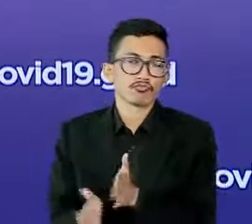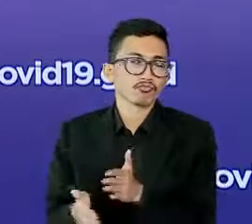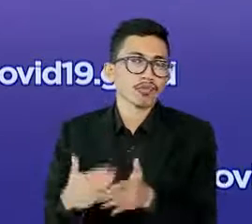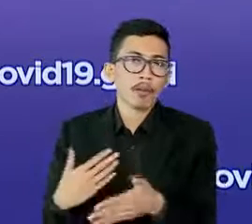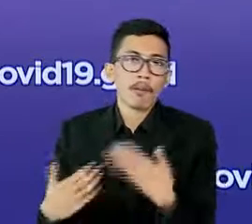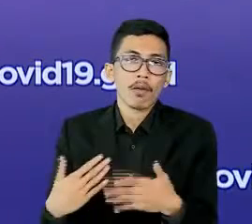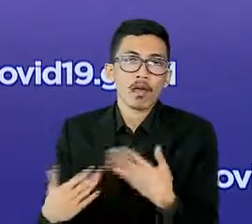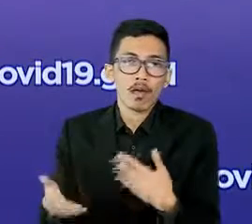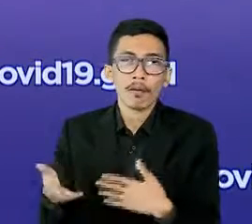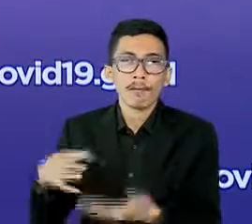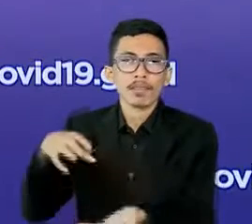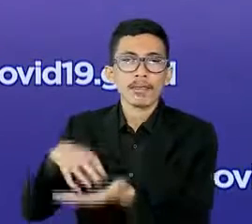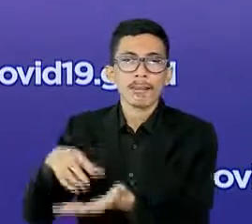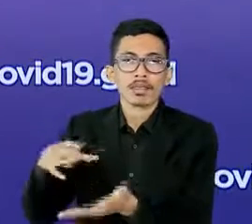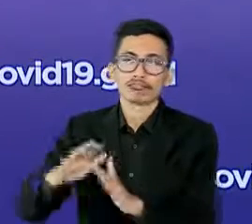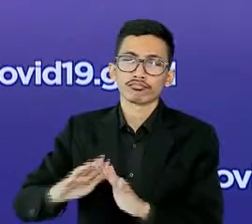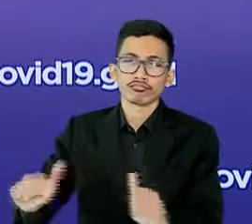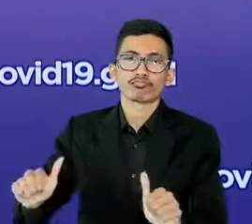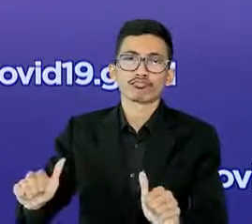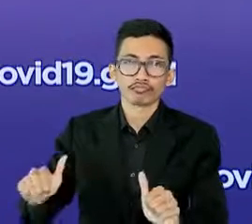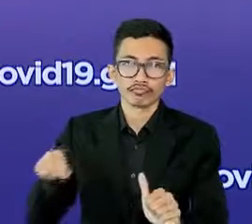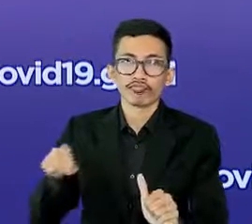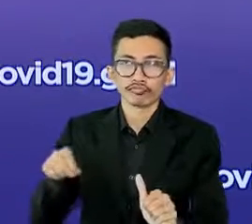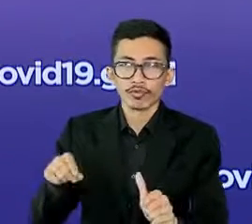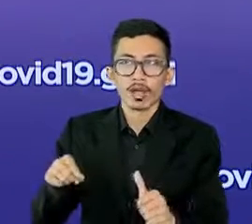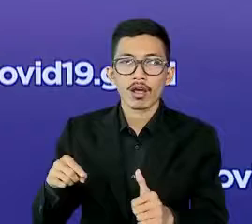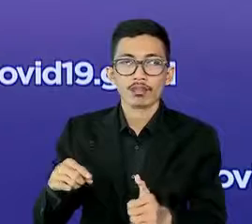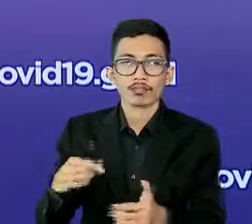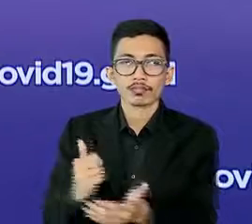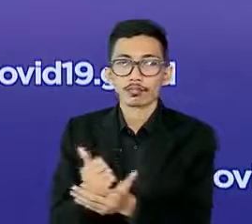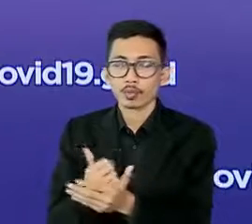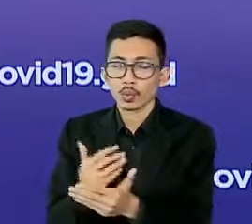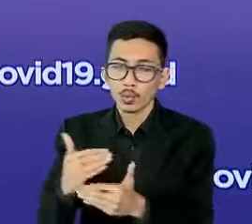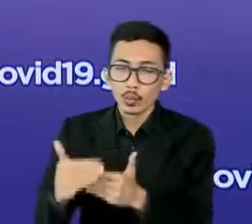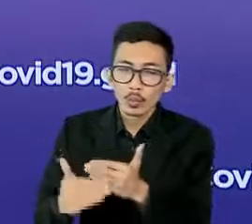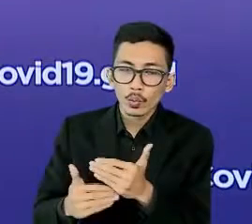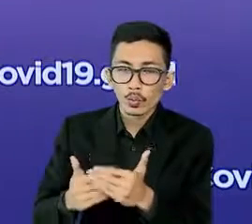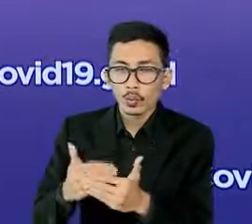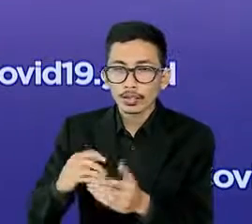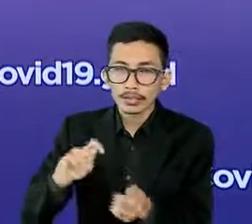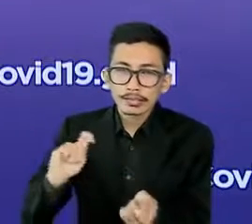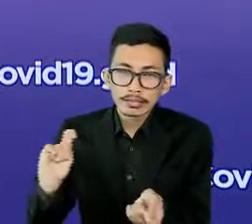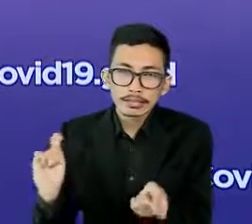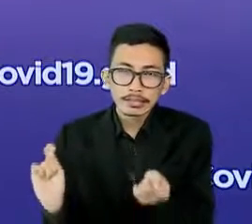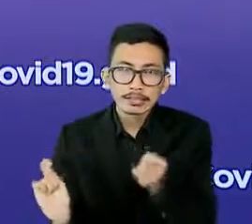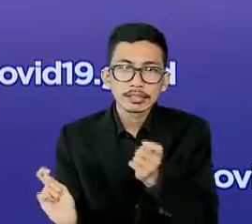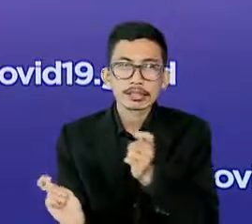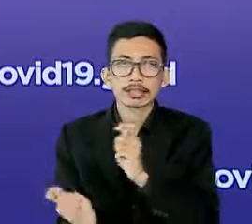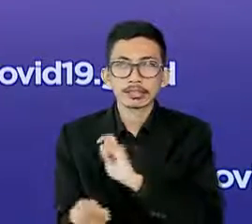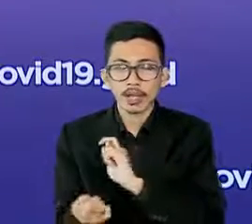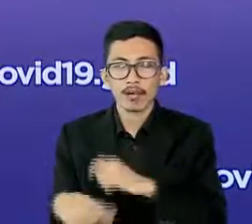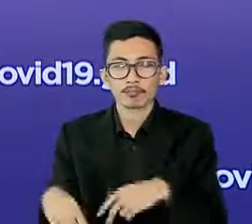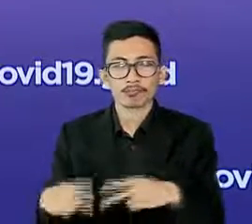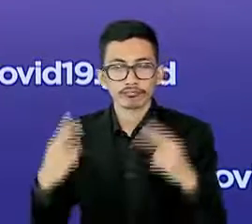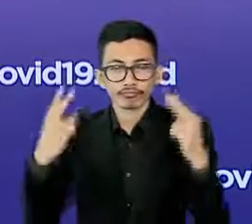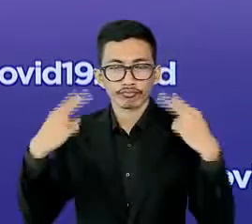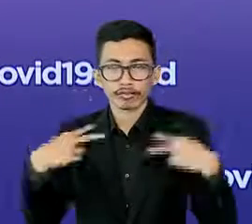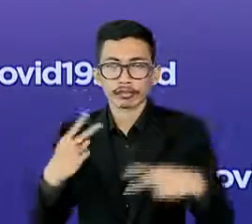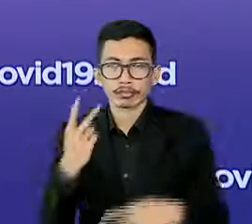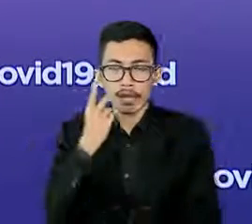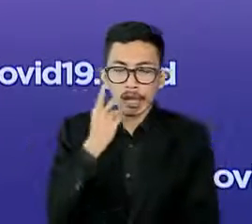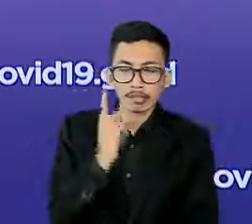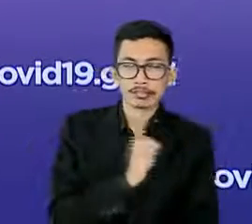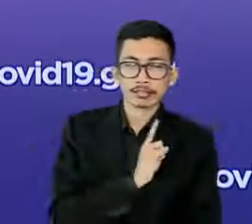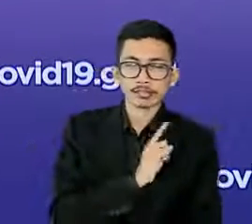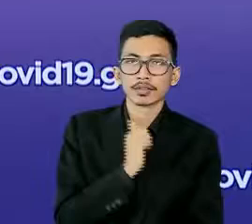tempat itulah tempat yang baik untuk kita semua memulihkan kondisi dan menjaga diri kita juga orang lain di